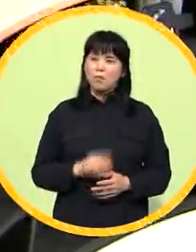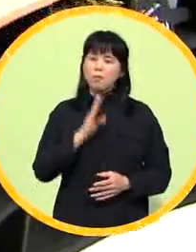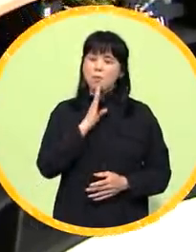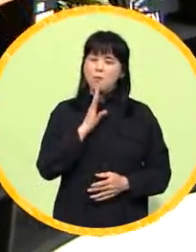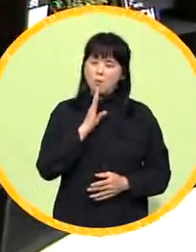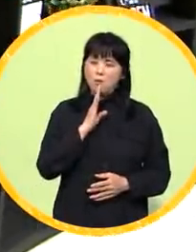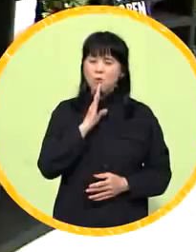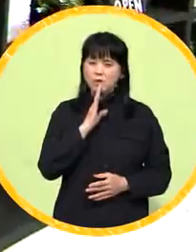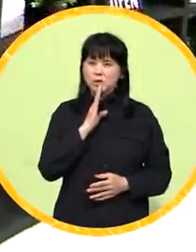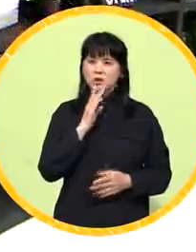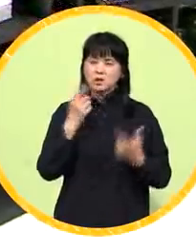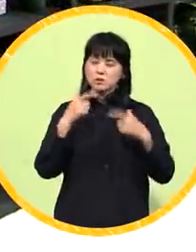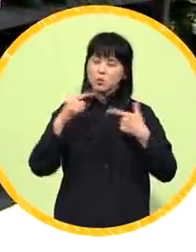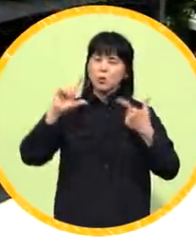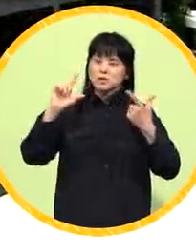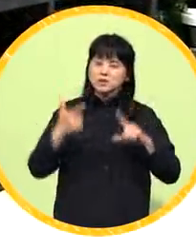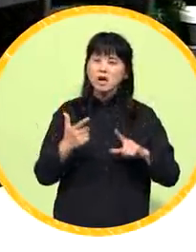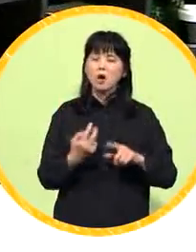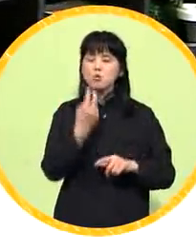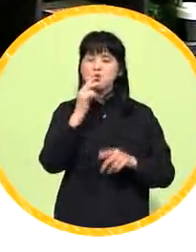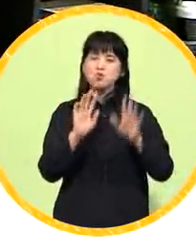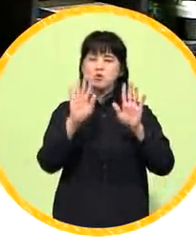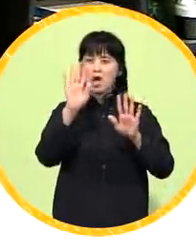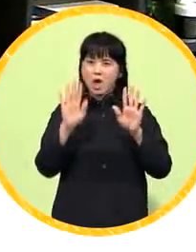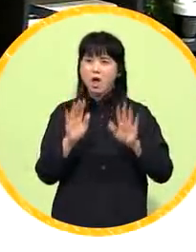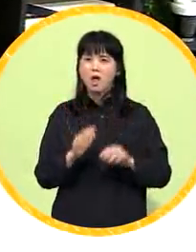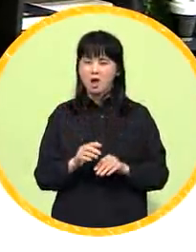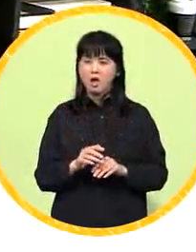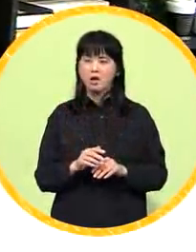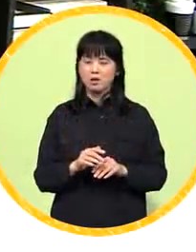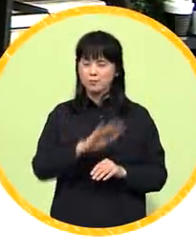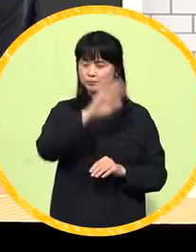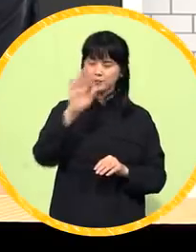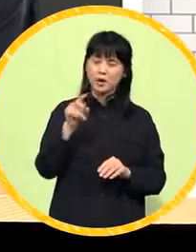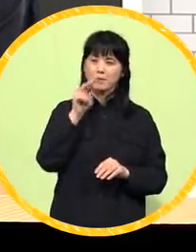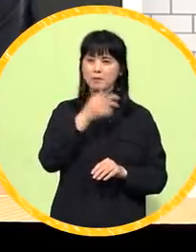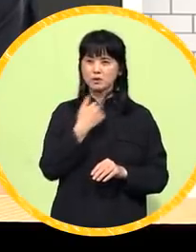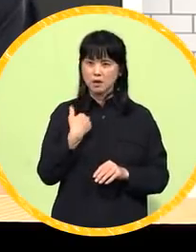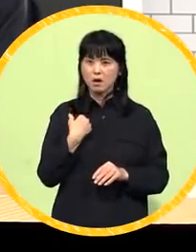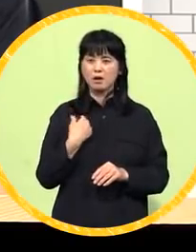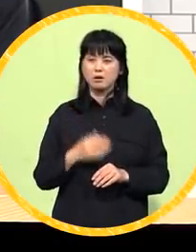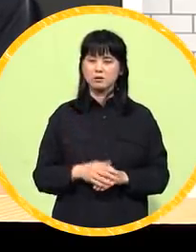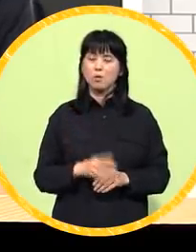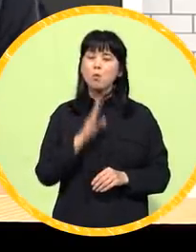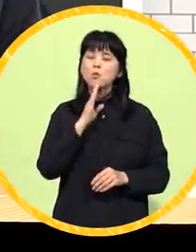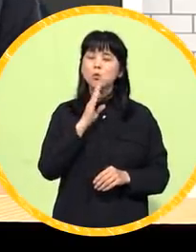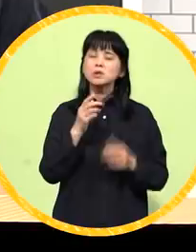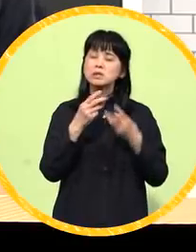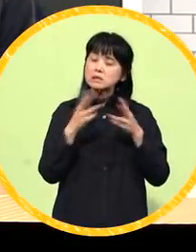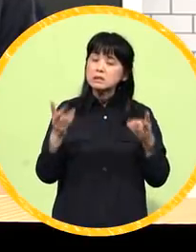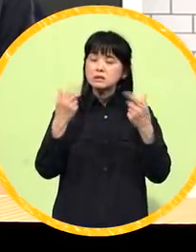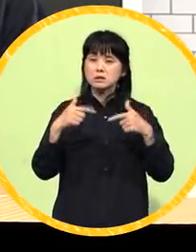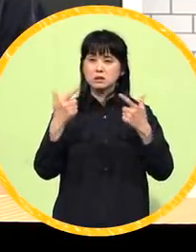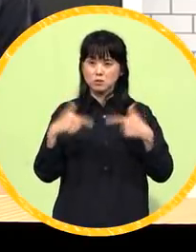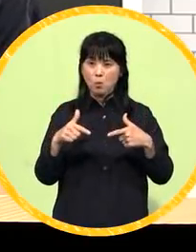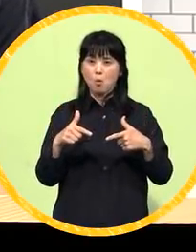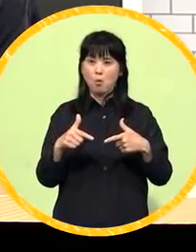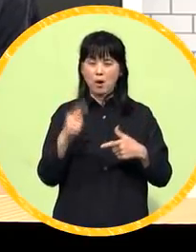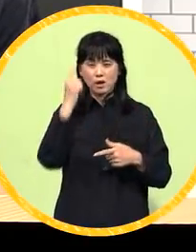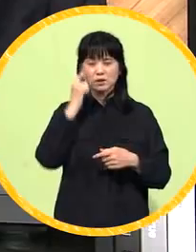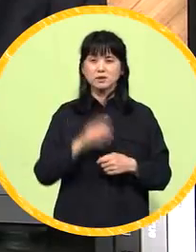本当に普段とは違う風景の広がるしに行きましたねほんとはある意味本当に一日に落ちですかあっ